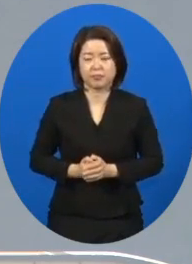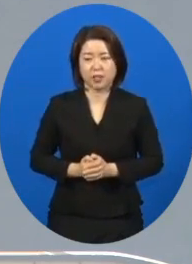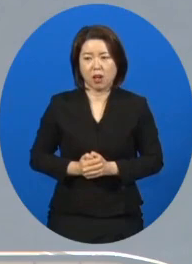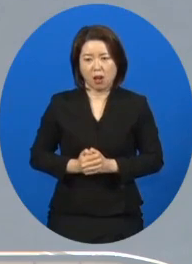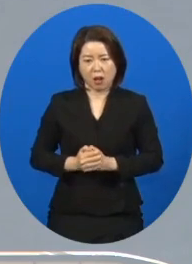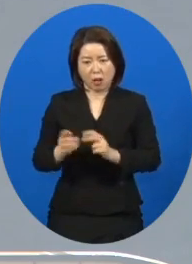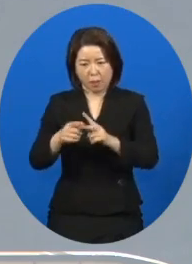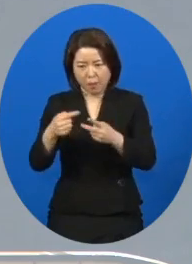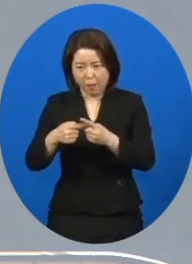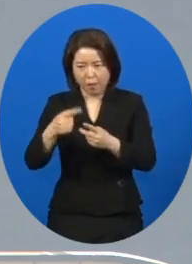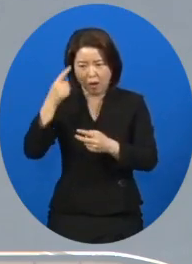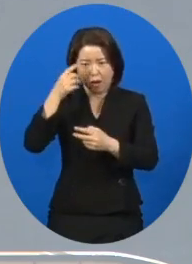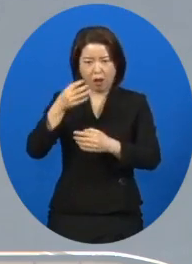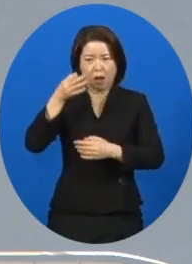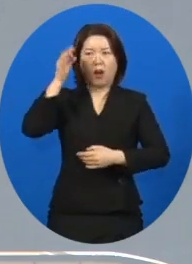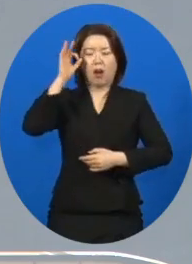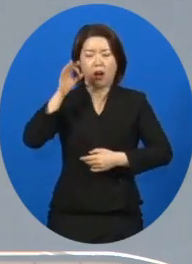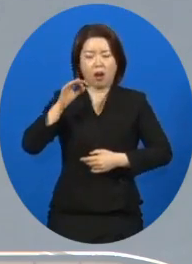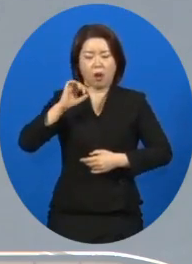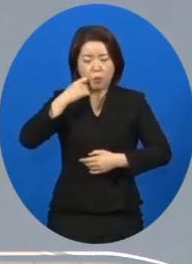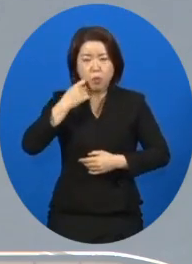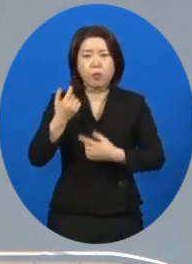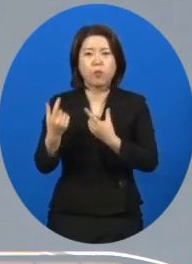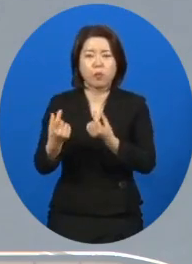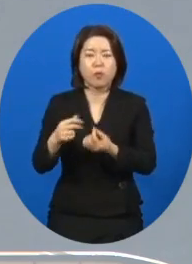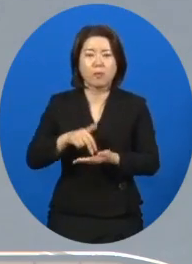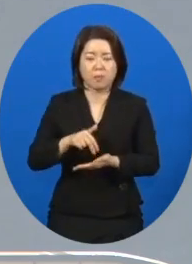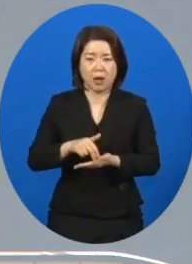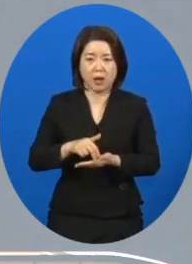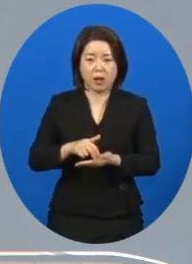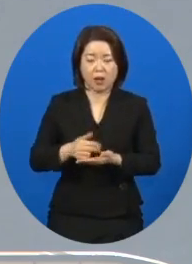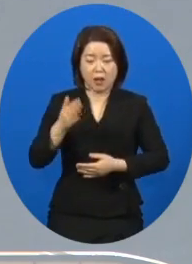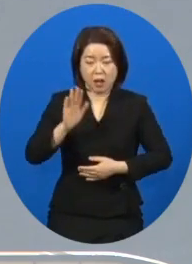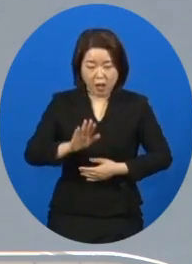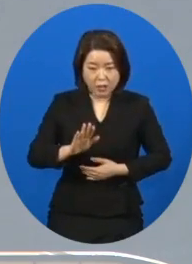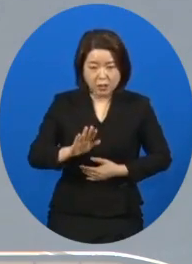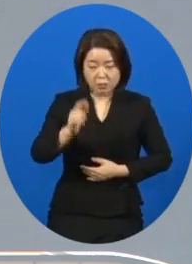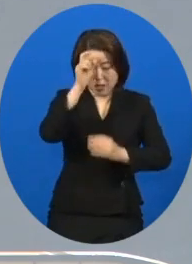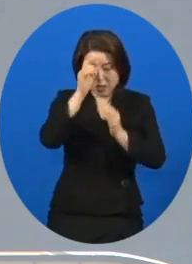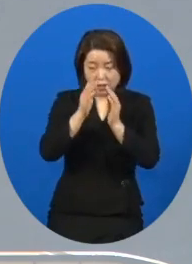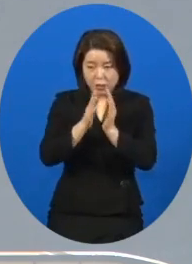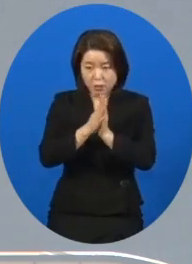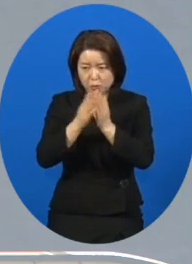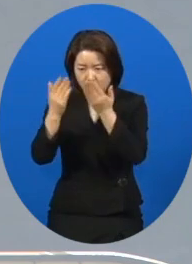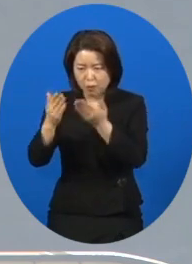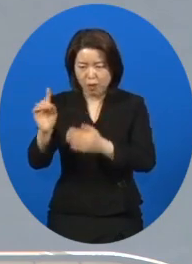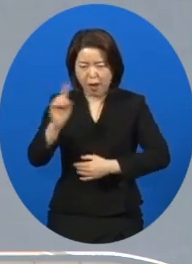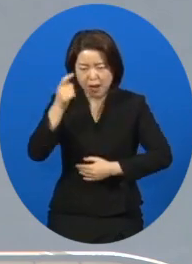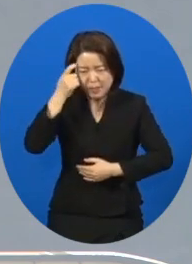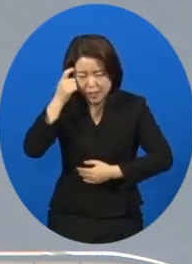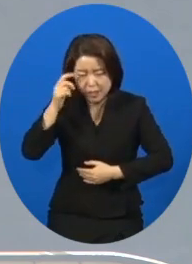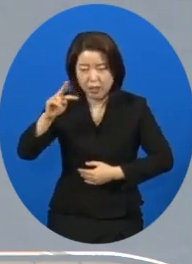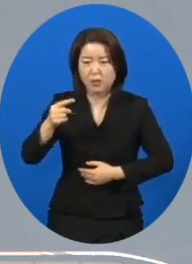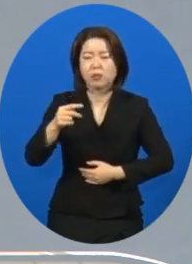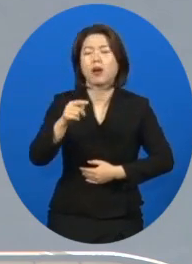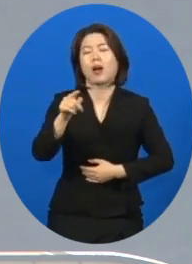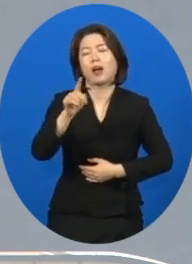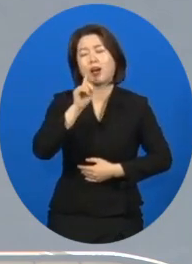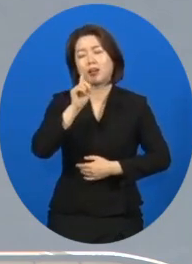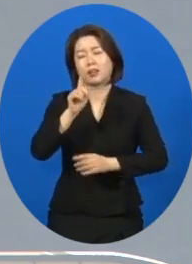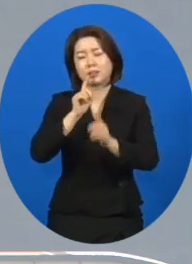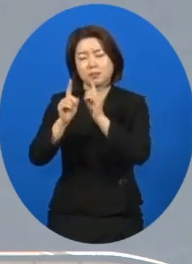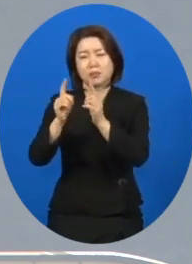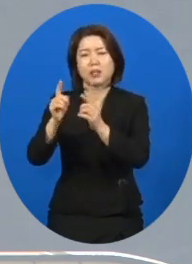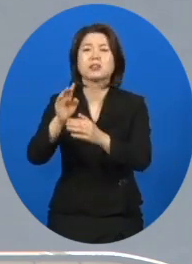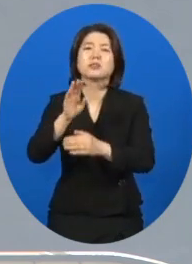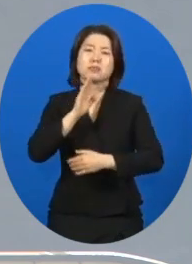받아들이기가 쉽지 않았어요. 그렇지만 아무리 기도하고 생각해 봐도 그 말이 옳아요. 헌금은 하나님께